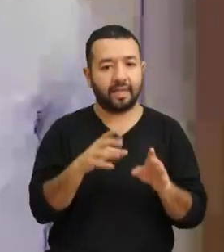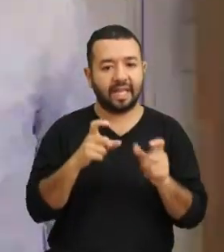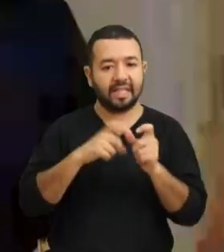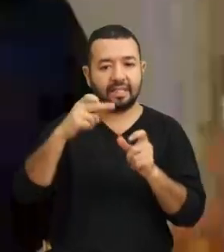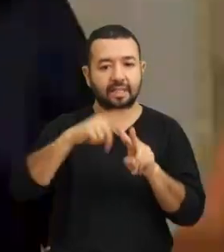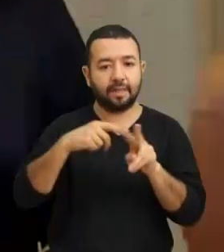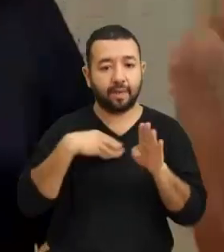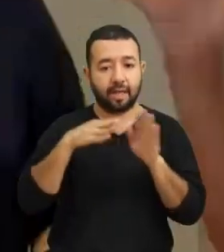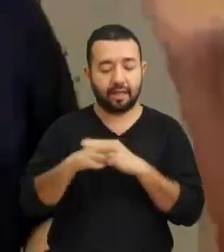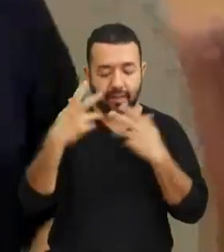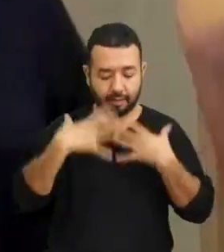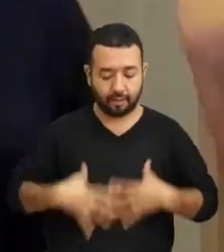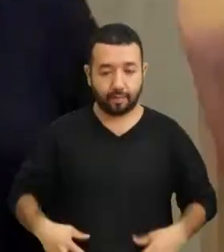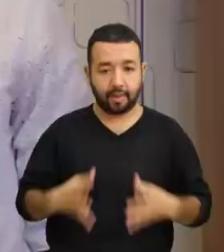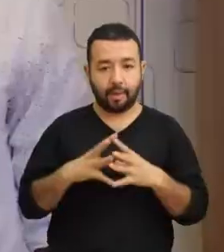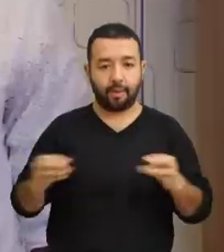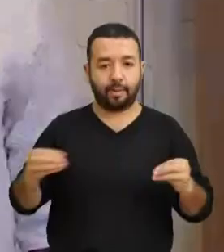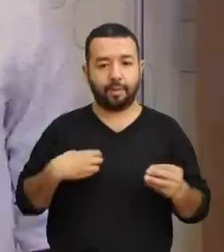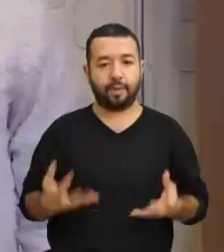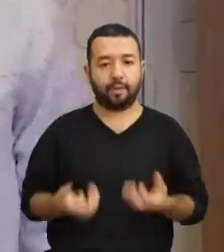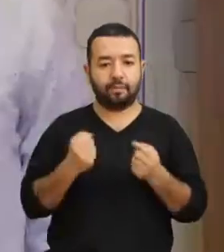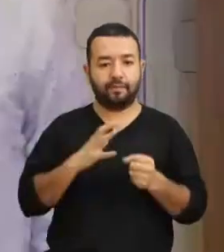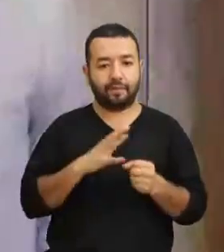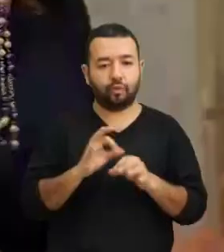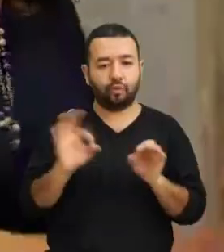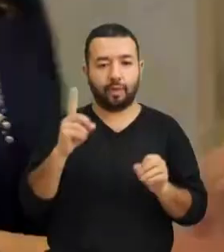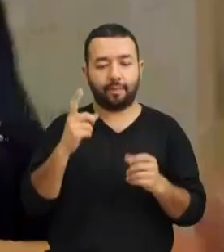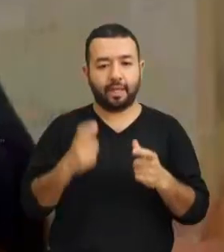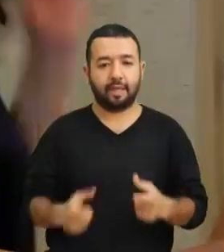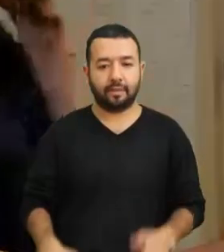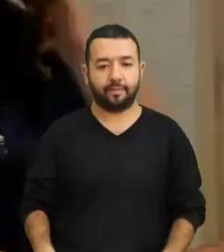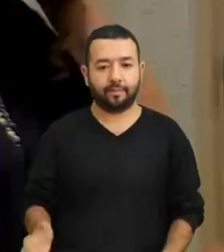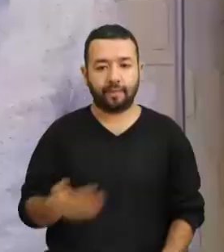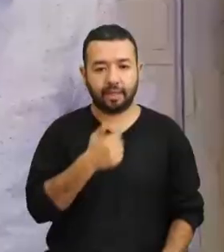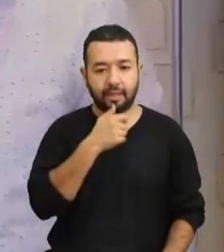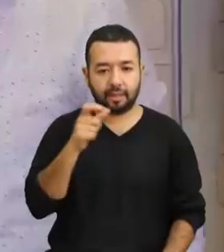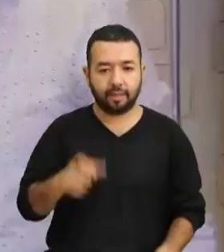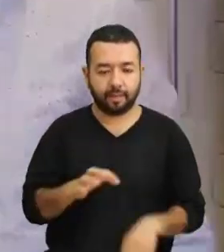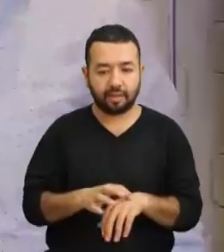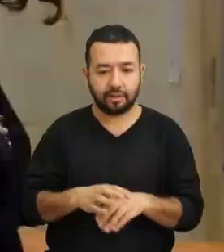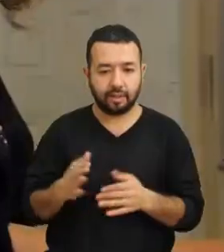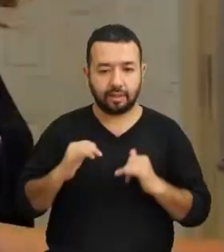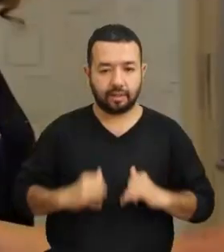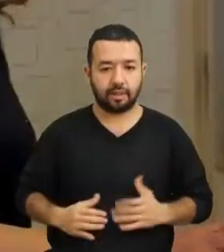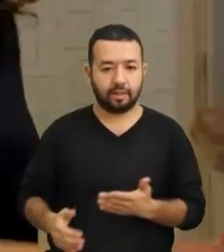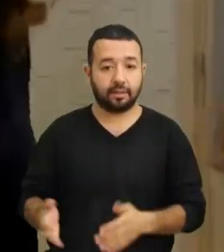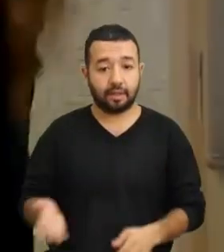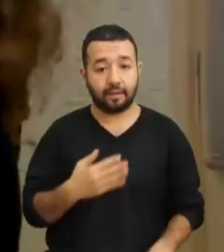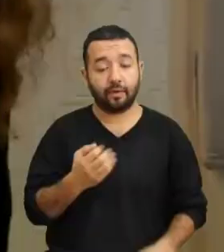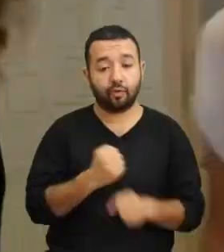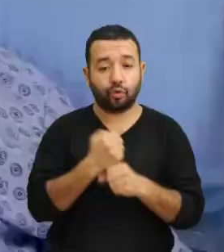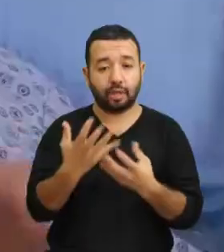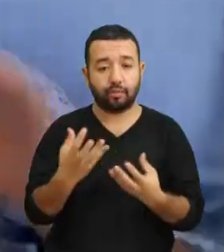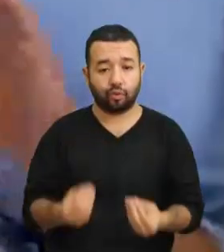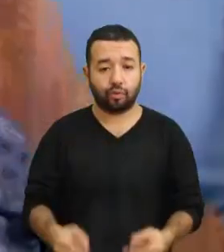Giriyorsunuz, yenilenmiş bir insan olarak çıkıyorsunuz. Süper bir yer yani. Yavrum adam hastanede dinlenecek, hadi yavrum. Efendim çok